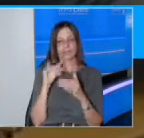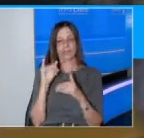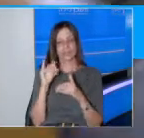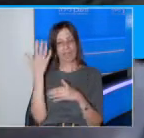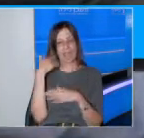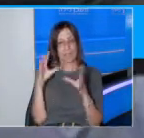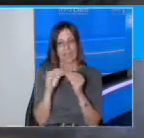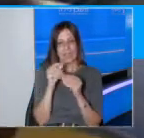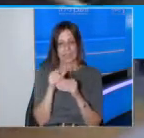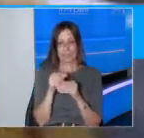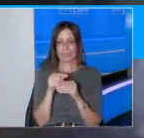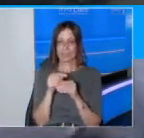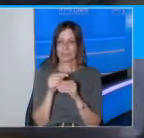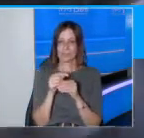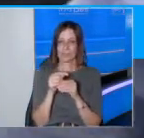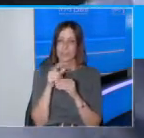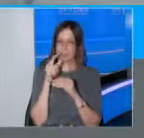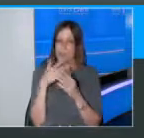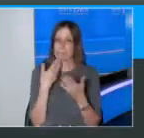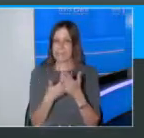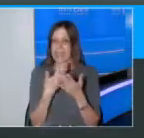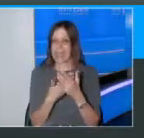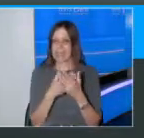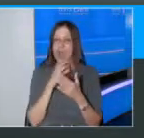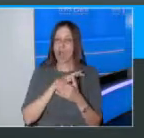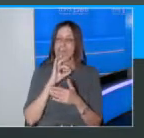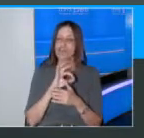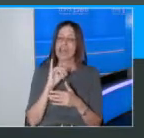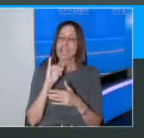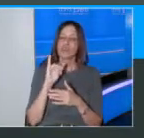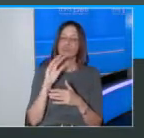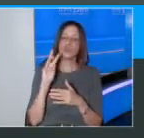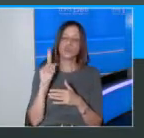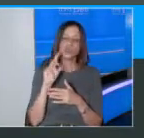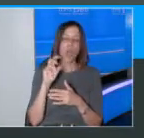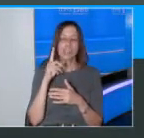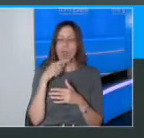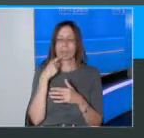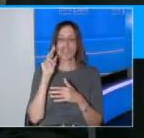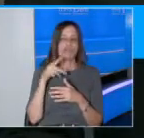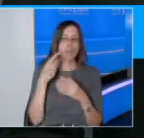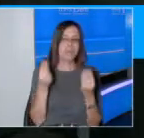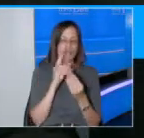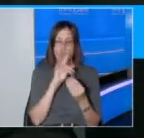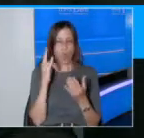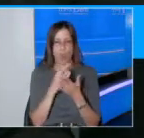איתם. זה כבר מעיד על האופי של ישועה, אבל זה לא אומר שיש כאן משהו שהוא לא